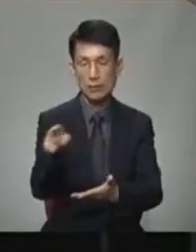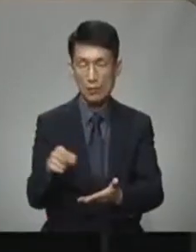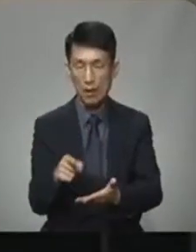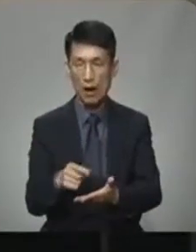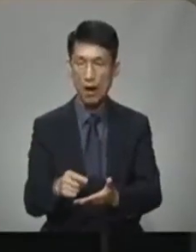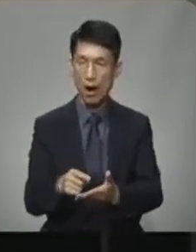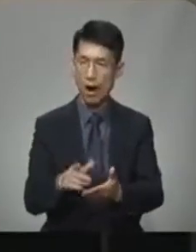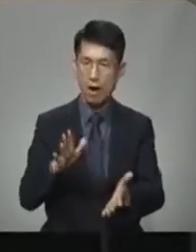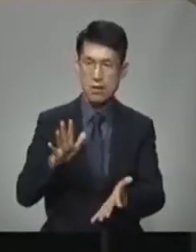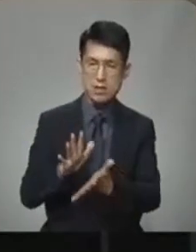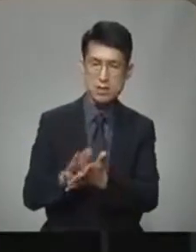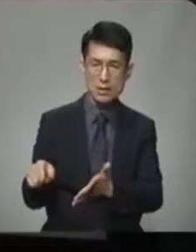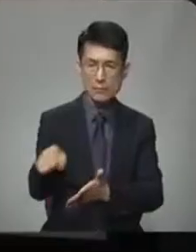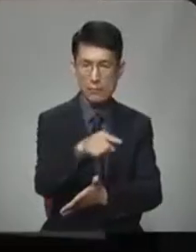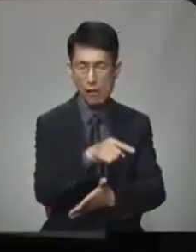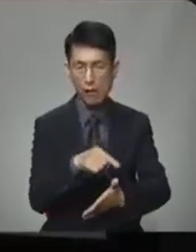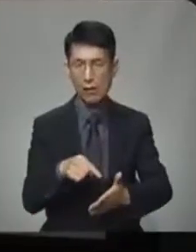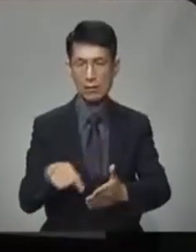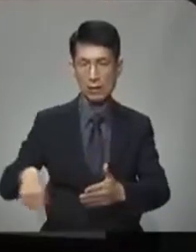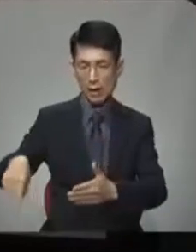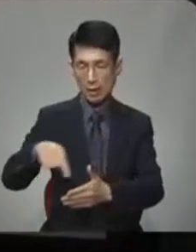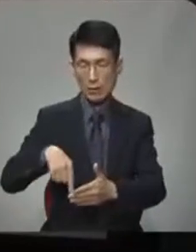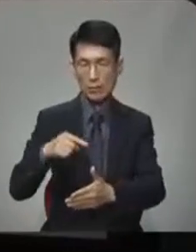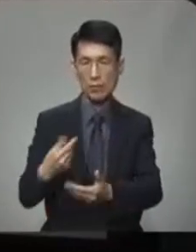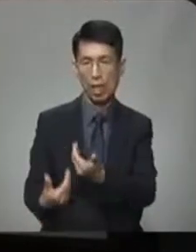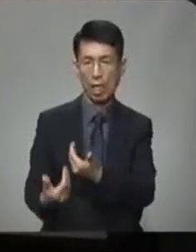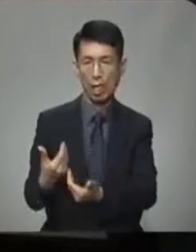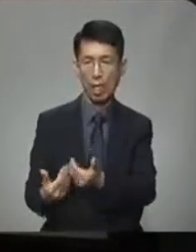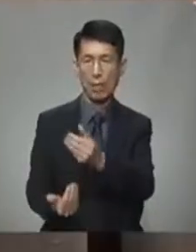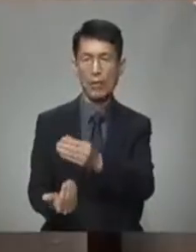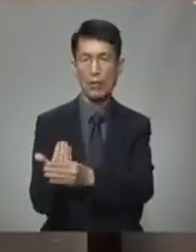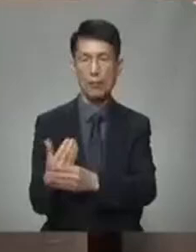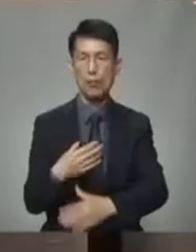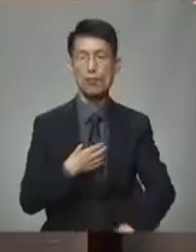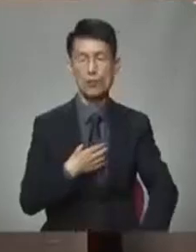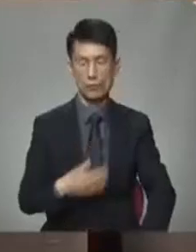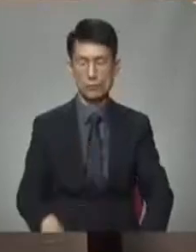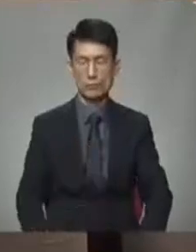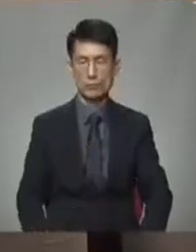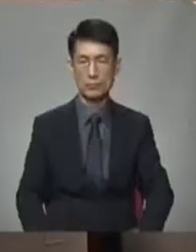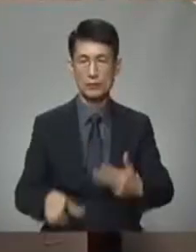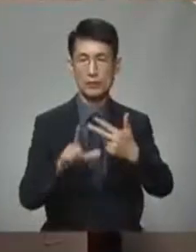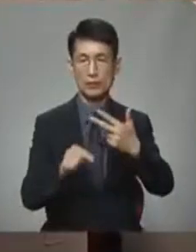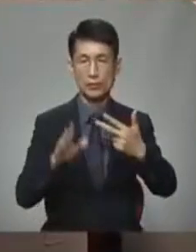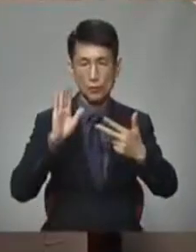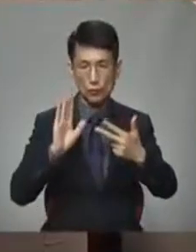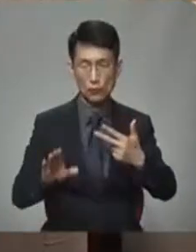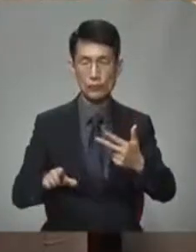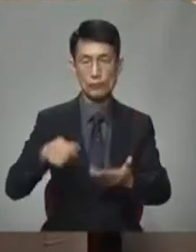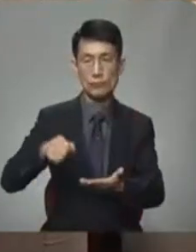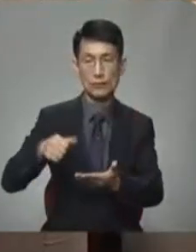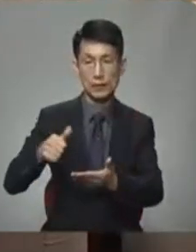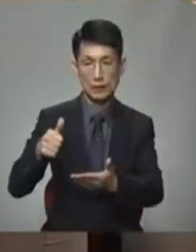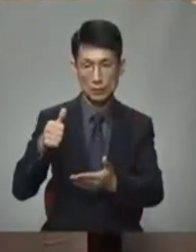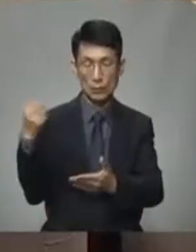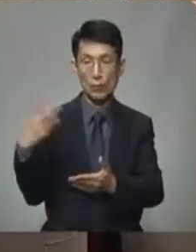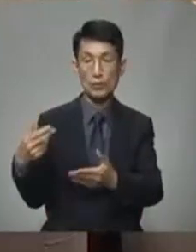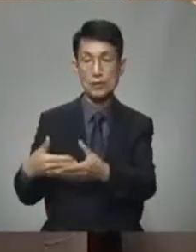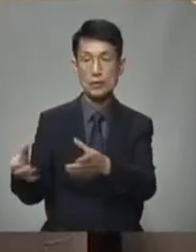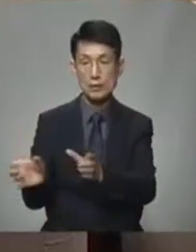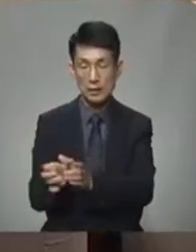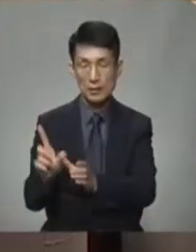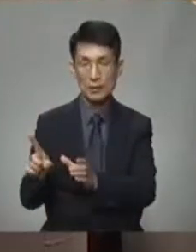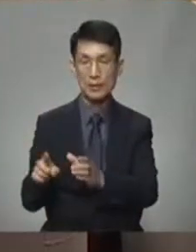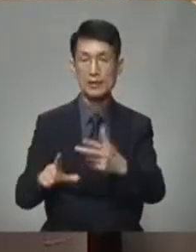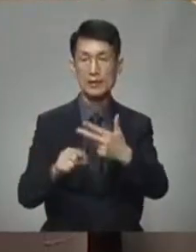소지역주의 등 여당의 내부 갈등의 소지도 있습니다 후반 강원도 의회를 이끌 의장단 선출은 7월 1일